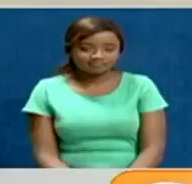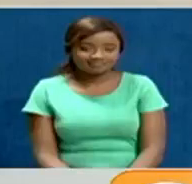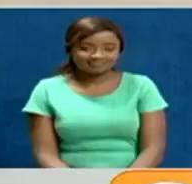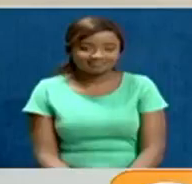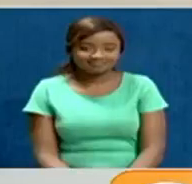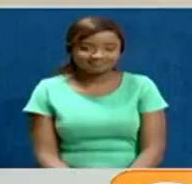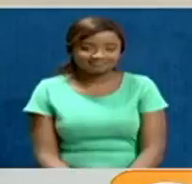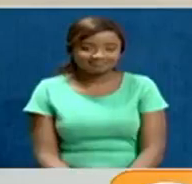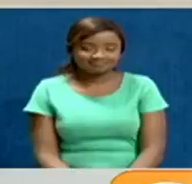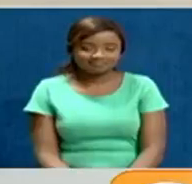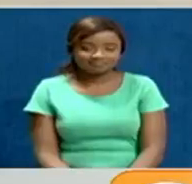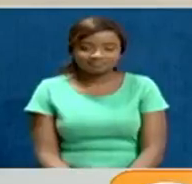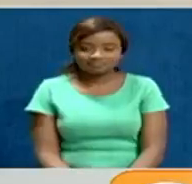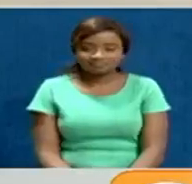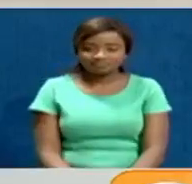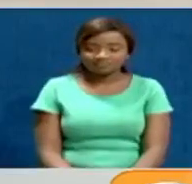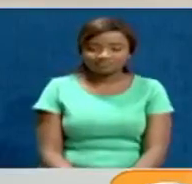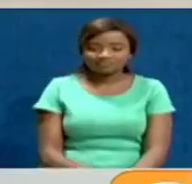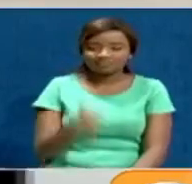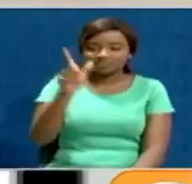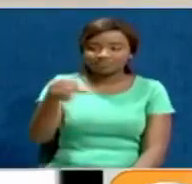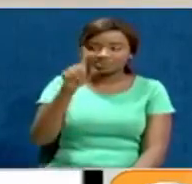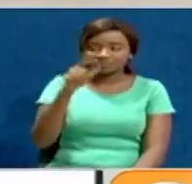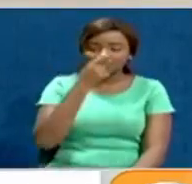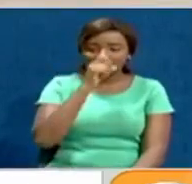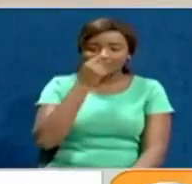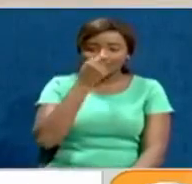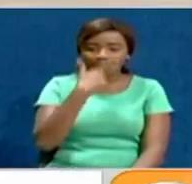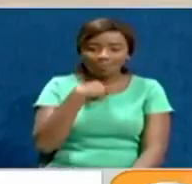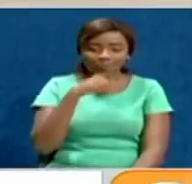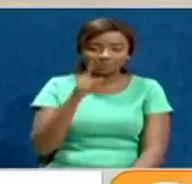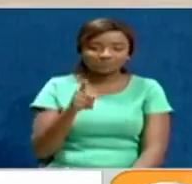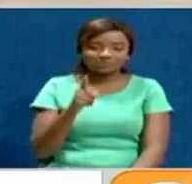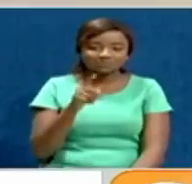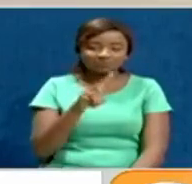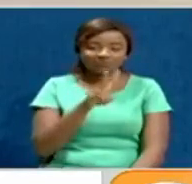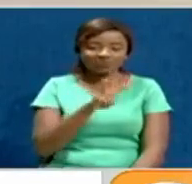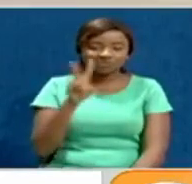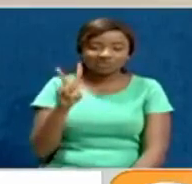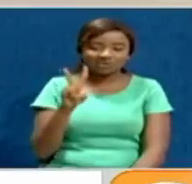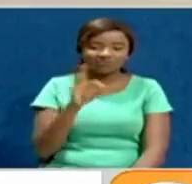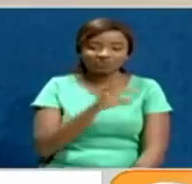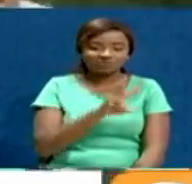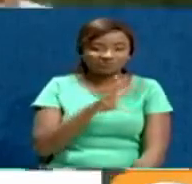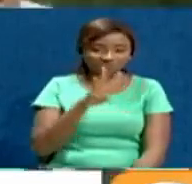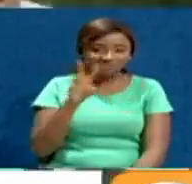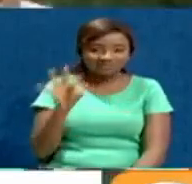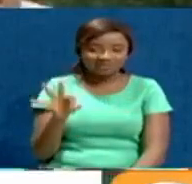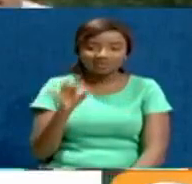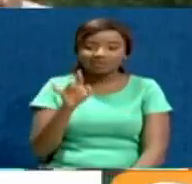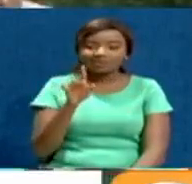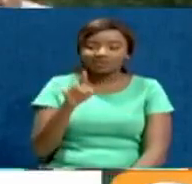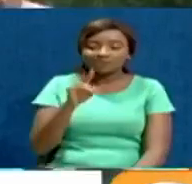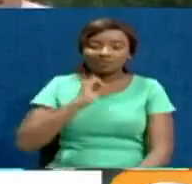Juza mmoja mwenye umri wa miaka 83 amefariki baada ya kuvamiwa na fahali na kudungwa kwa pembe tumboni. Tunaambiwa kwamba juza